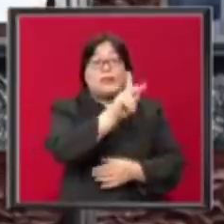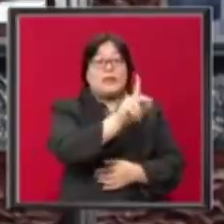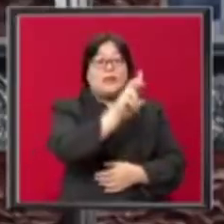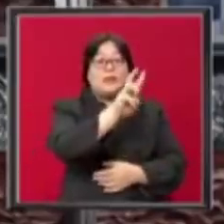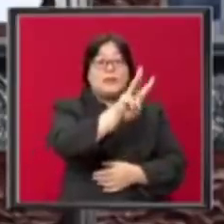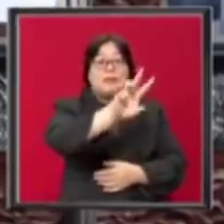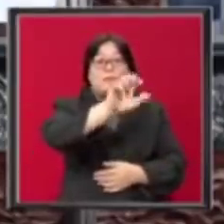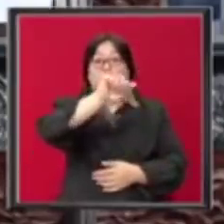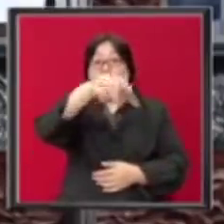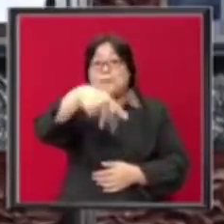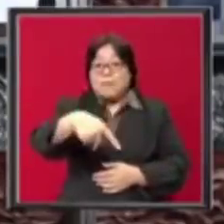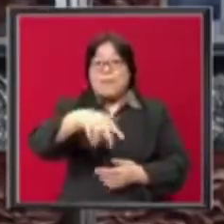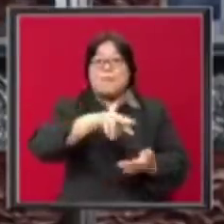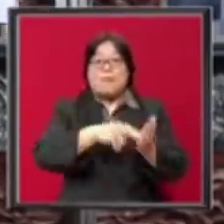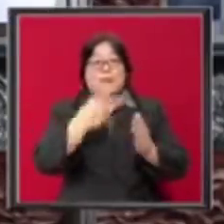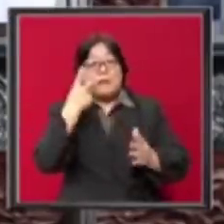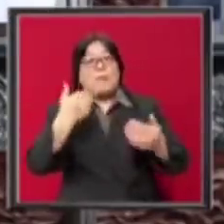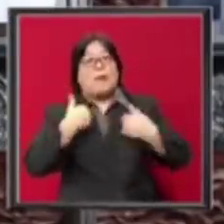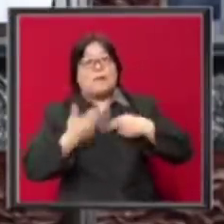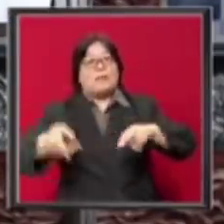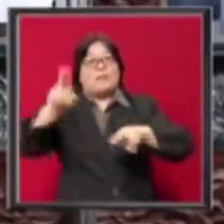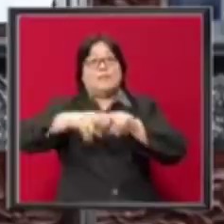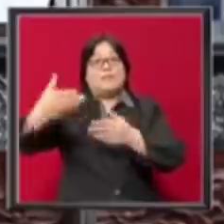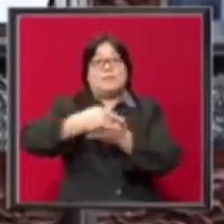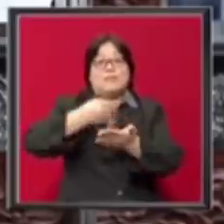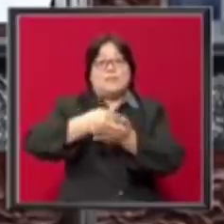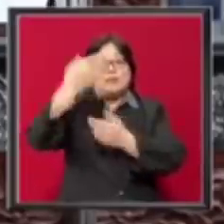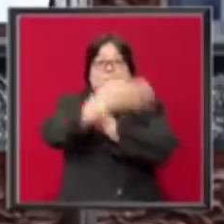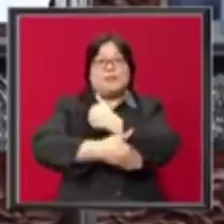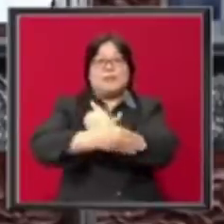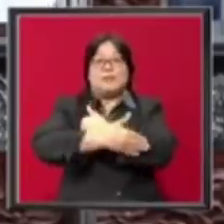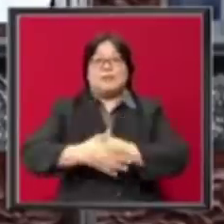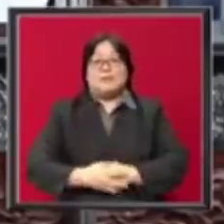pencen, nampak seolah-olah penambahan pendapatan negara.